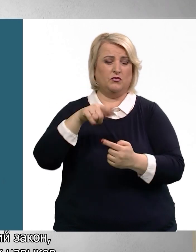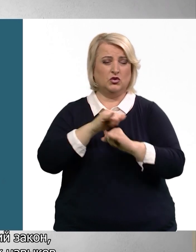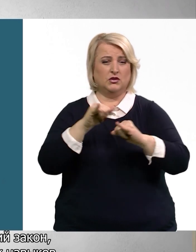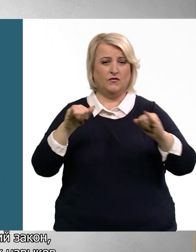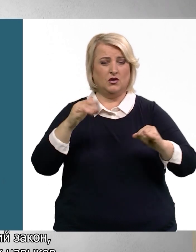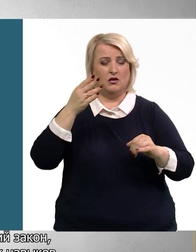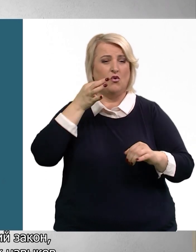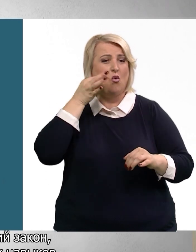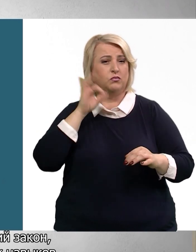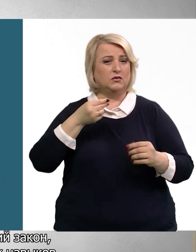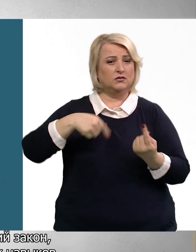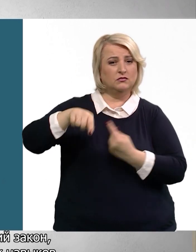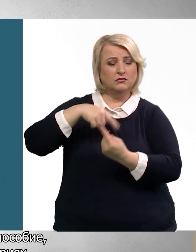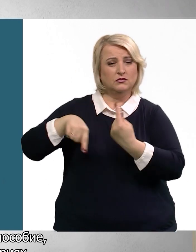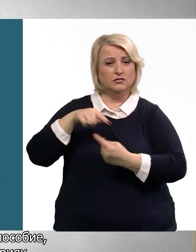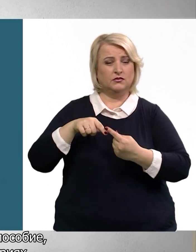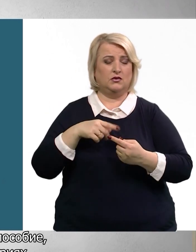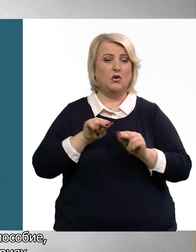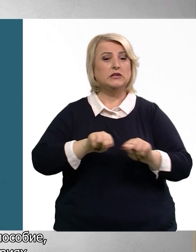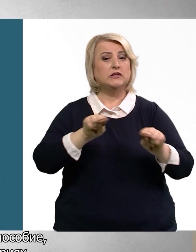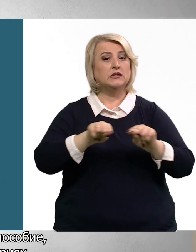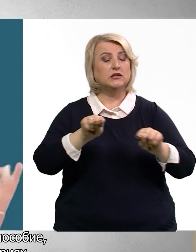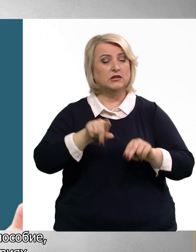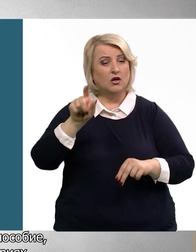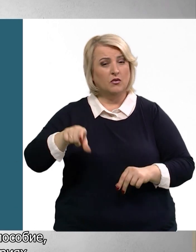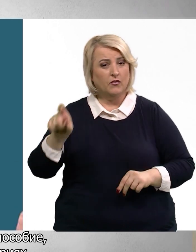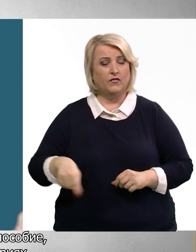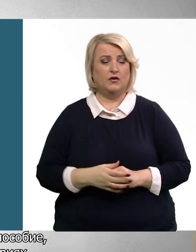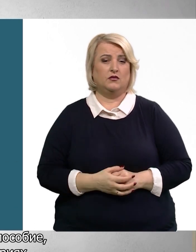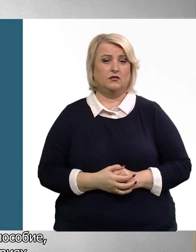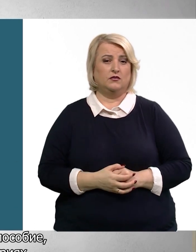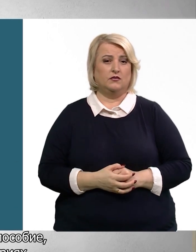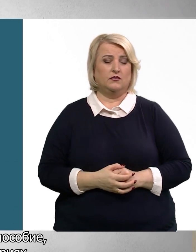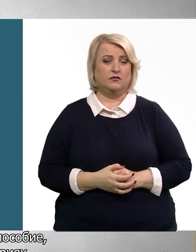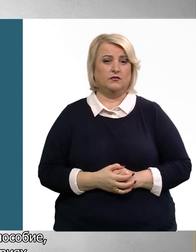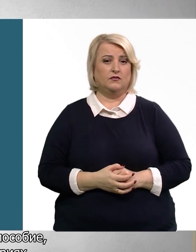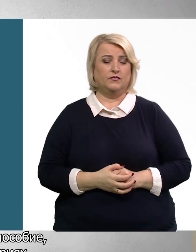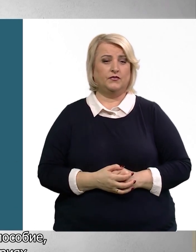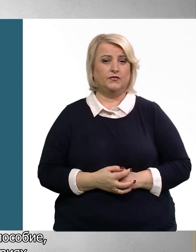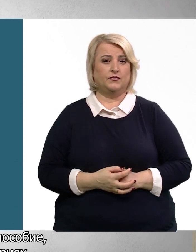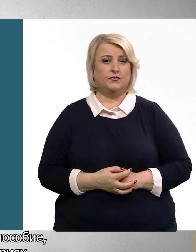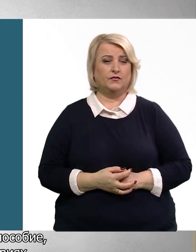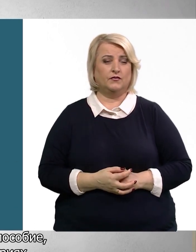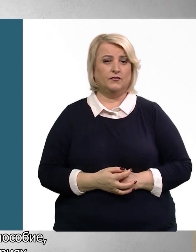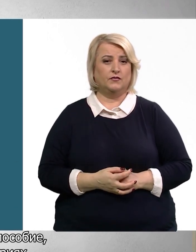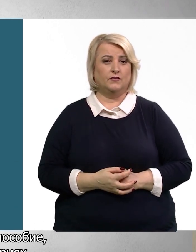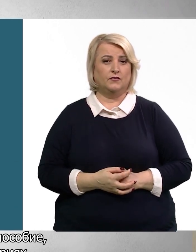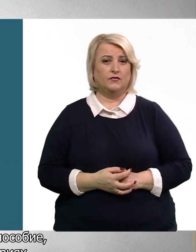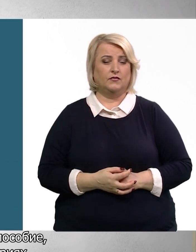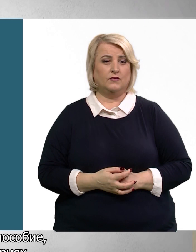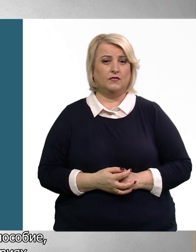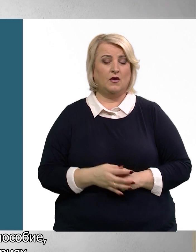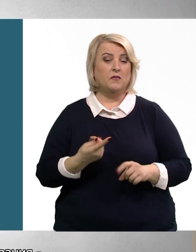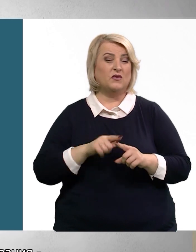dezvoltarea competențelor antreprenoriale sau de profesorul. Au creat Antrecom, în care arată care prin